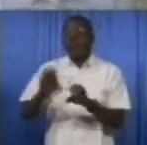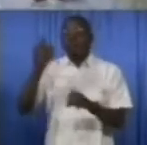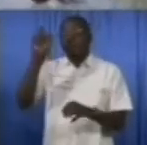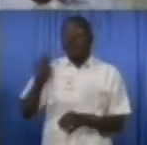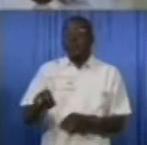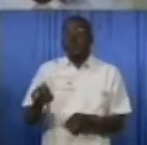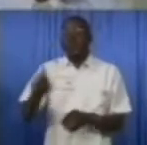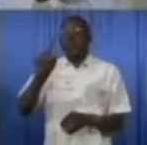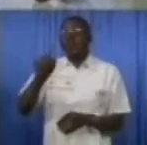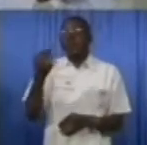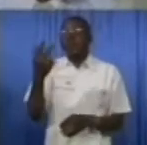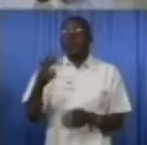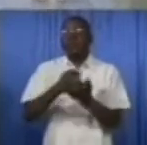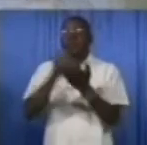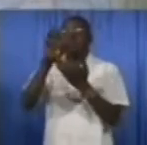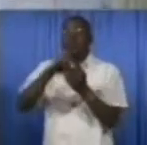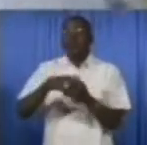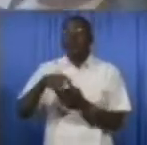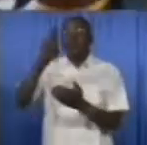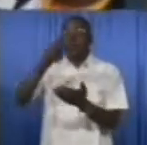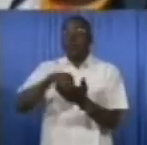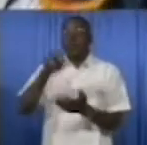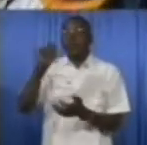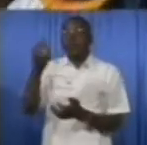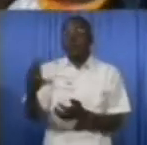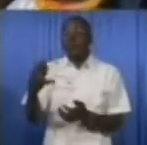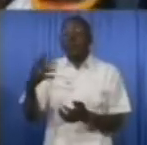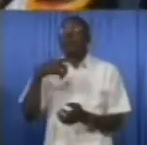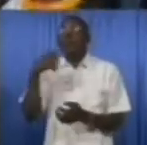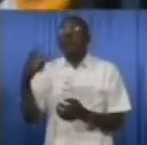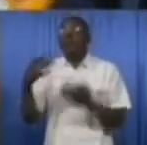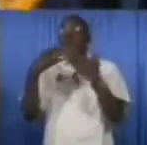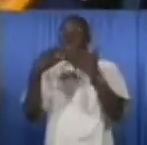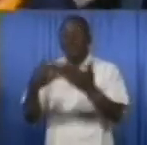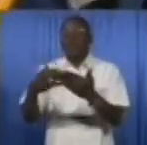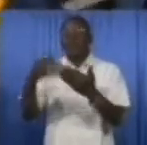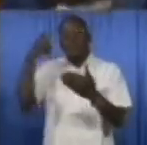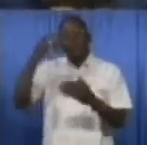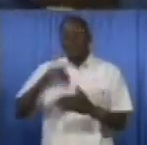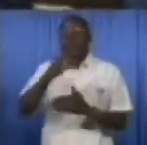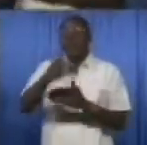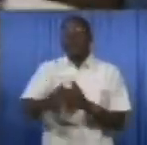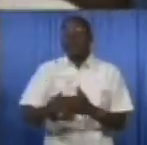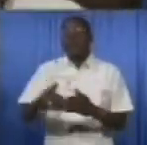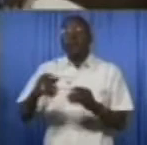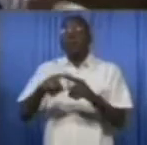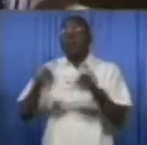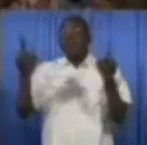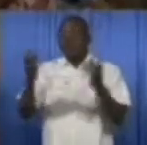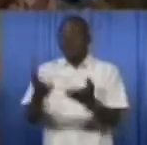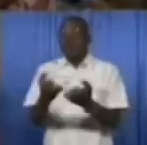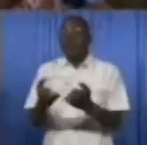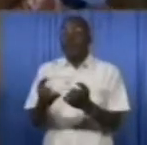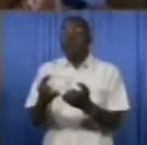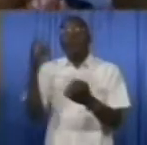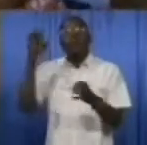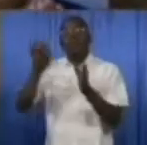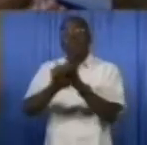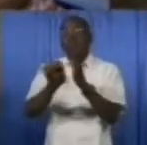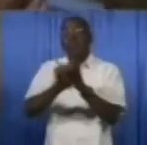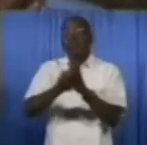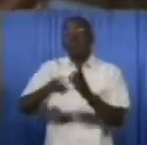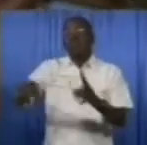le 23 janvier 2014. Les syndicats saluent cette avancée, mais elles veulent des préalables. Elles veulent par exemple que